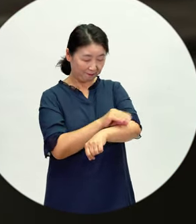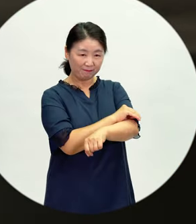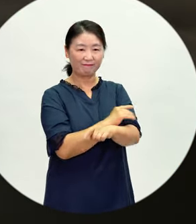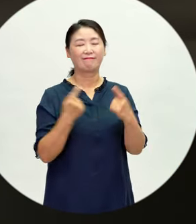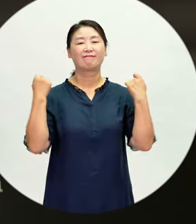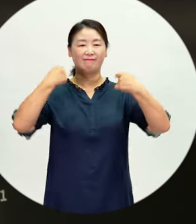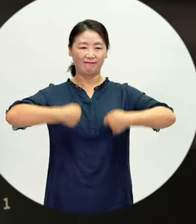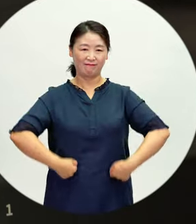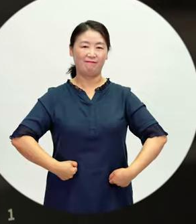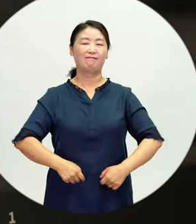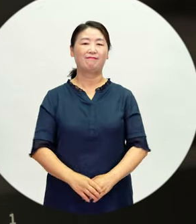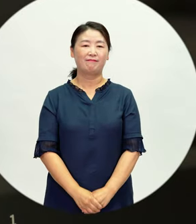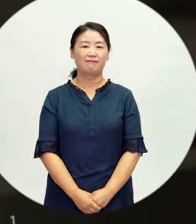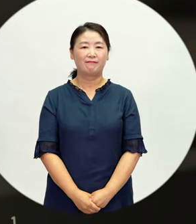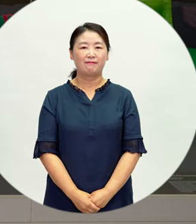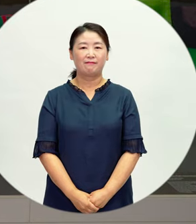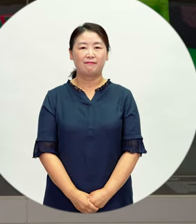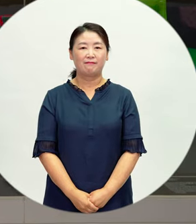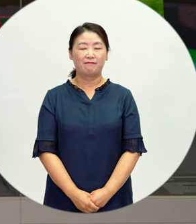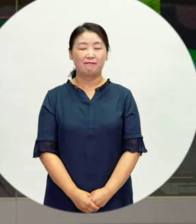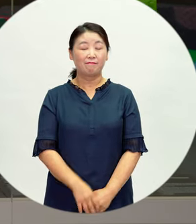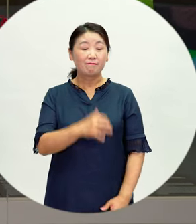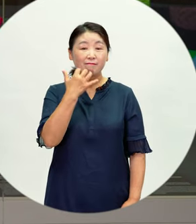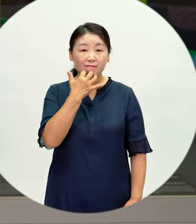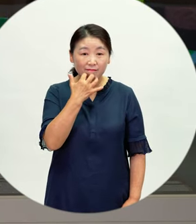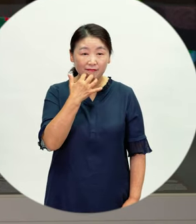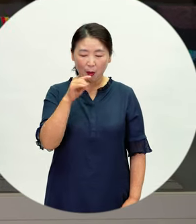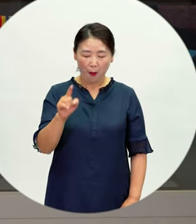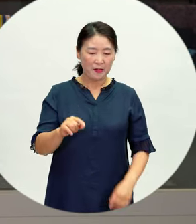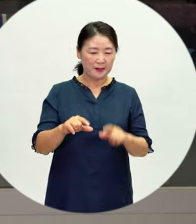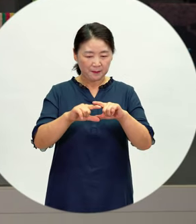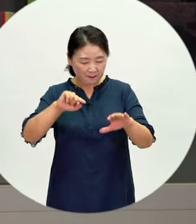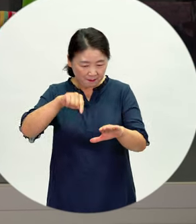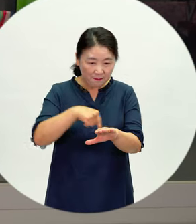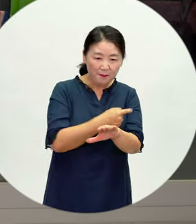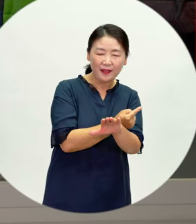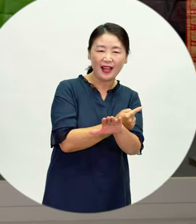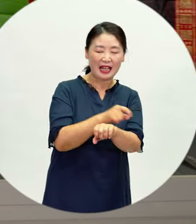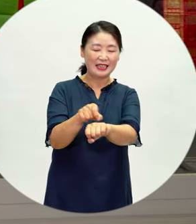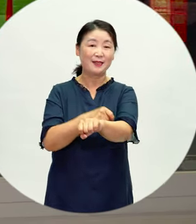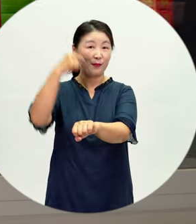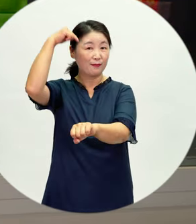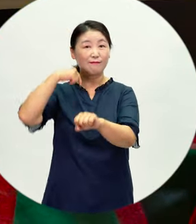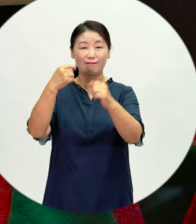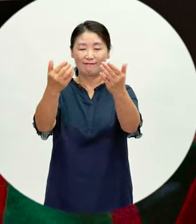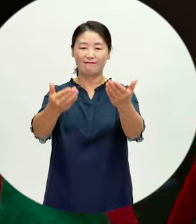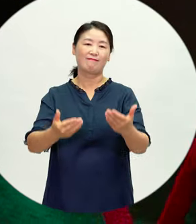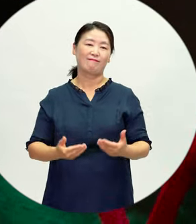자연색을 입고 다니곤 하였습니다. 색은 평범한 일상에 특별함을 더하는 역할을 하기도 하였습니다.